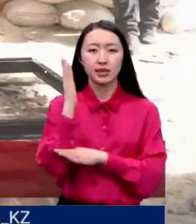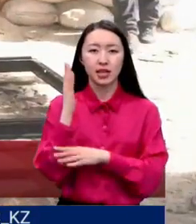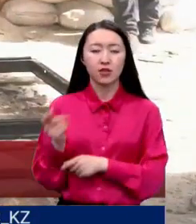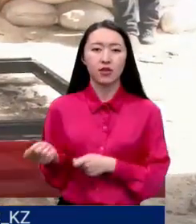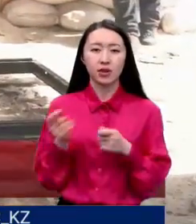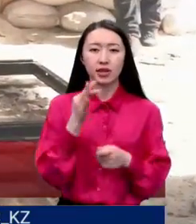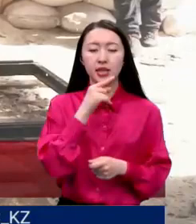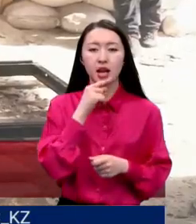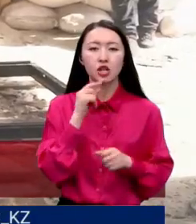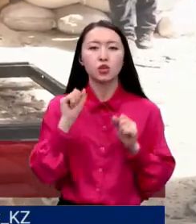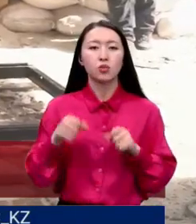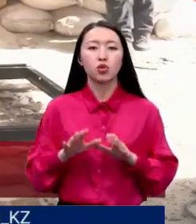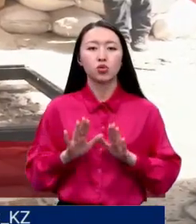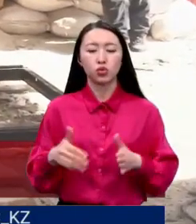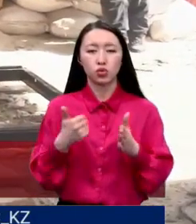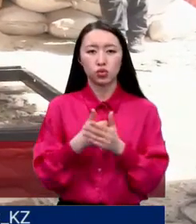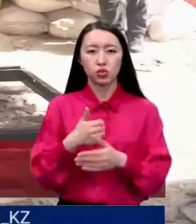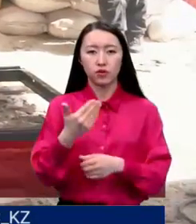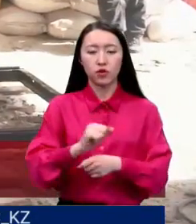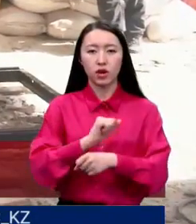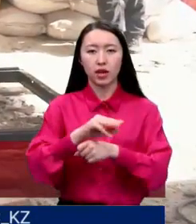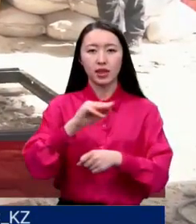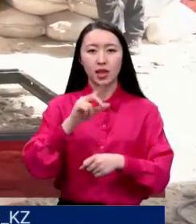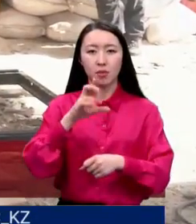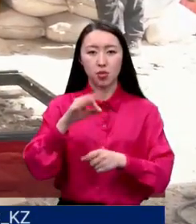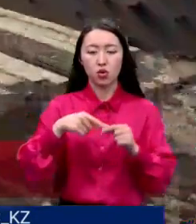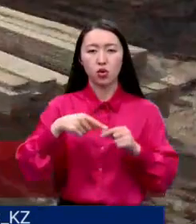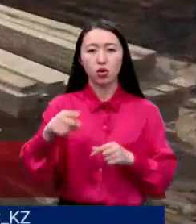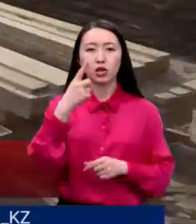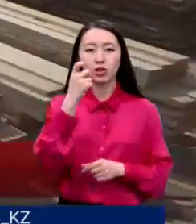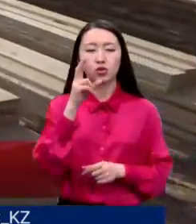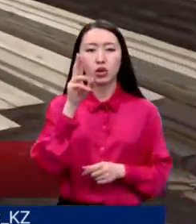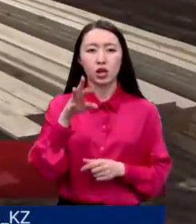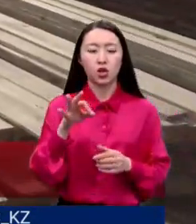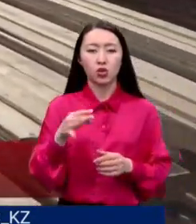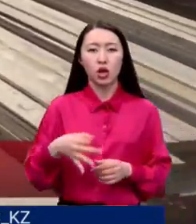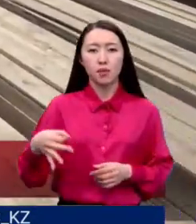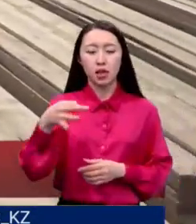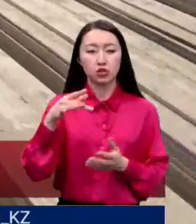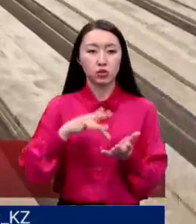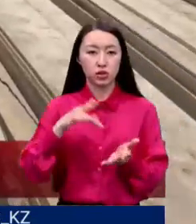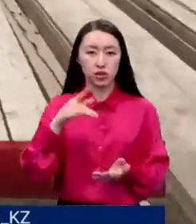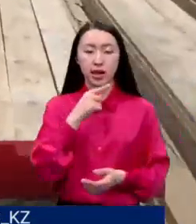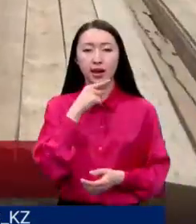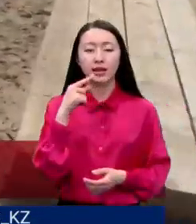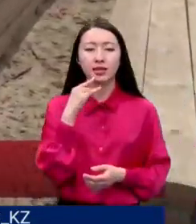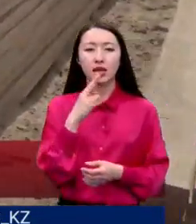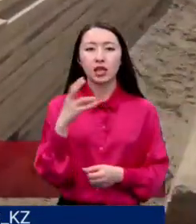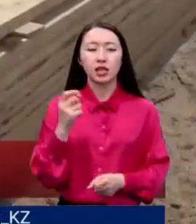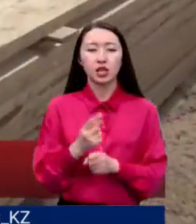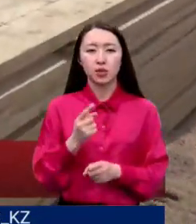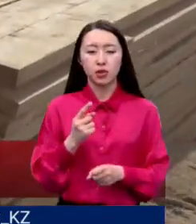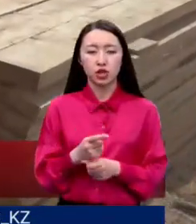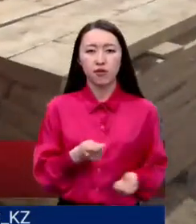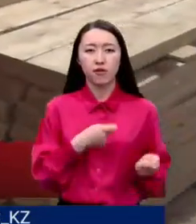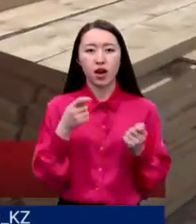России можно только до станции Тобол. Это почти 100 километров от областного центра. При этом Россия не запрещает ввозить